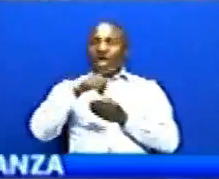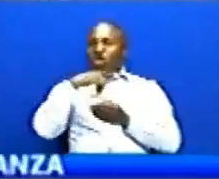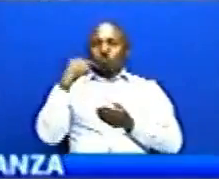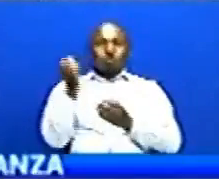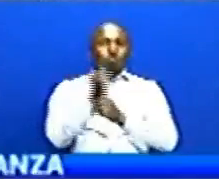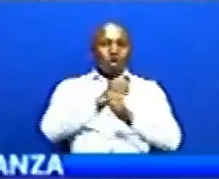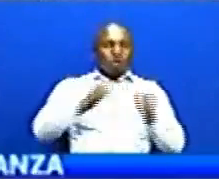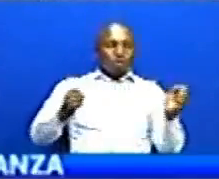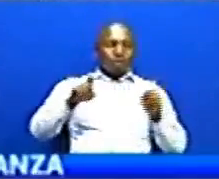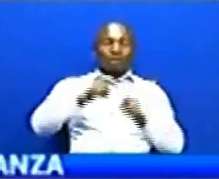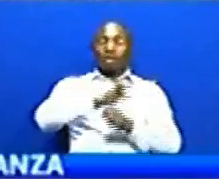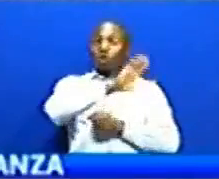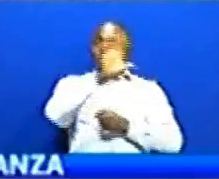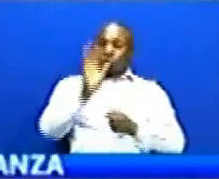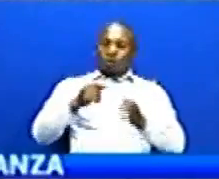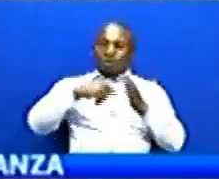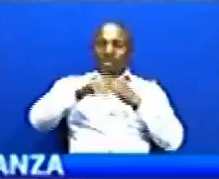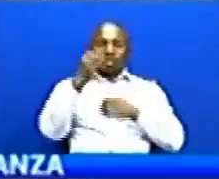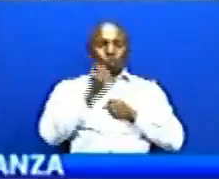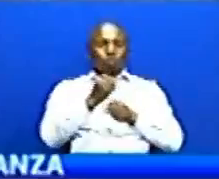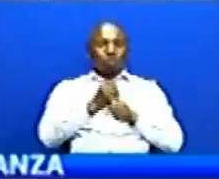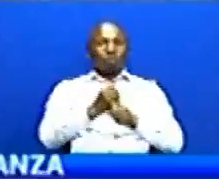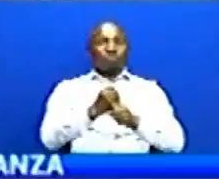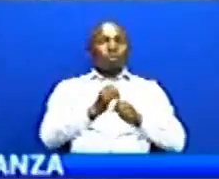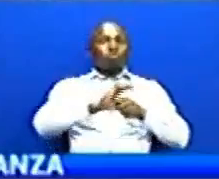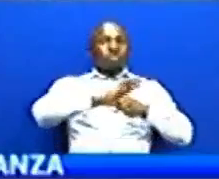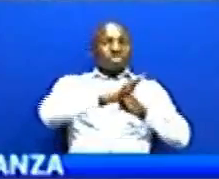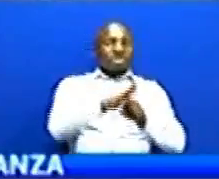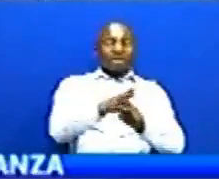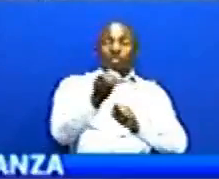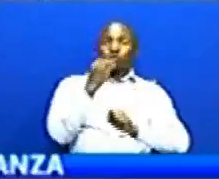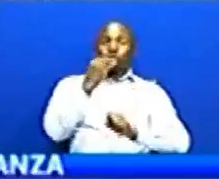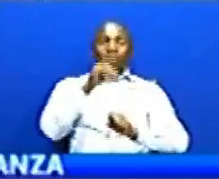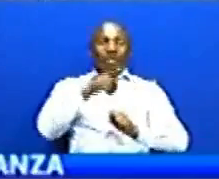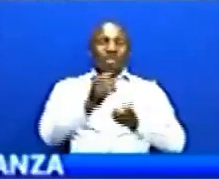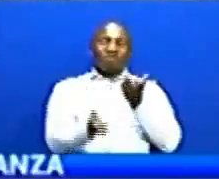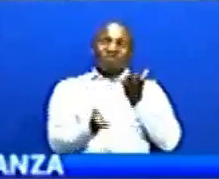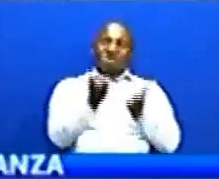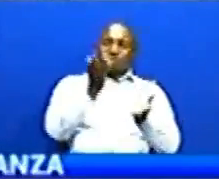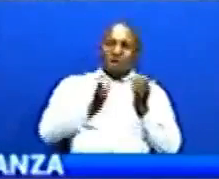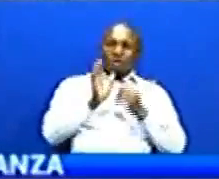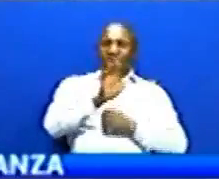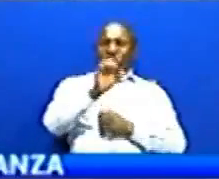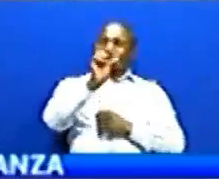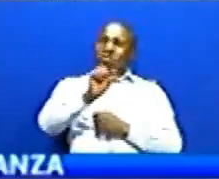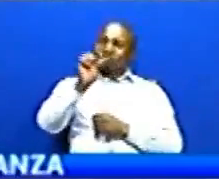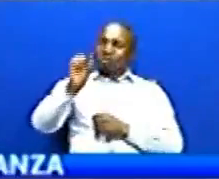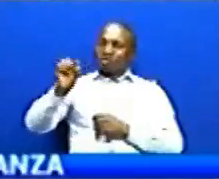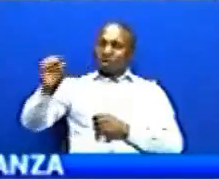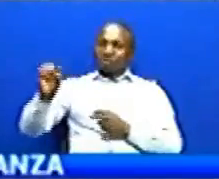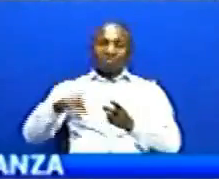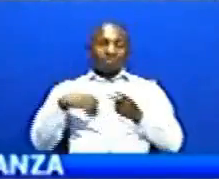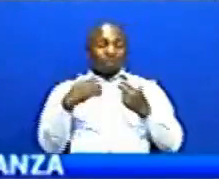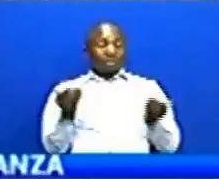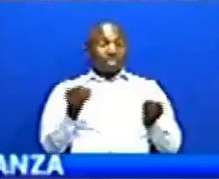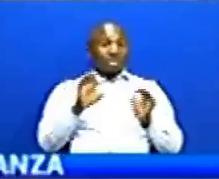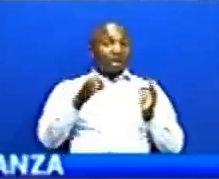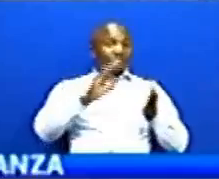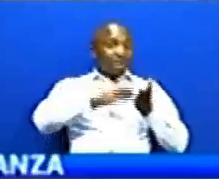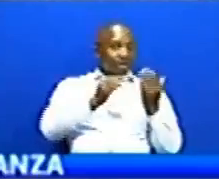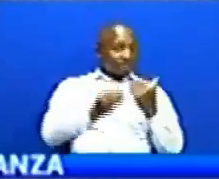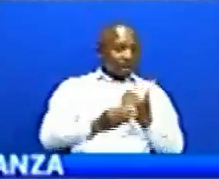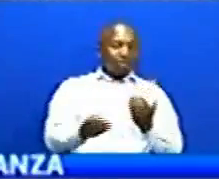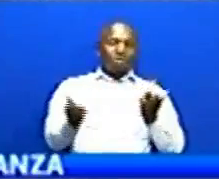utakuta wote wanaingia kwenye shughuli za usindikaji lakini zikiwa na viwango vidogo vidogo. Kwa ni namna gani